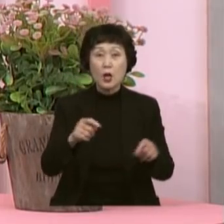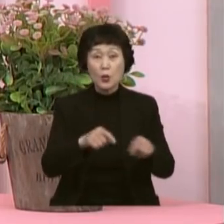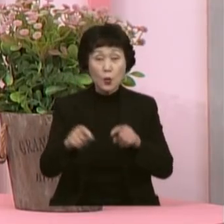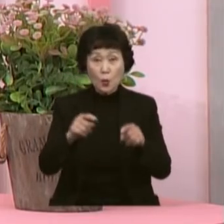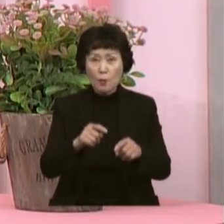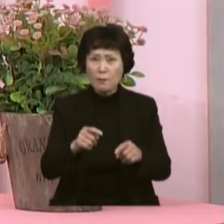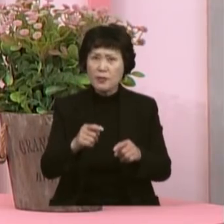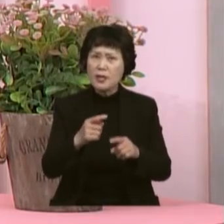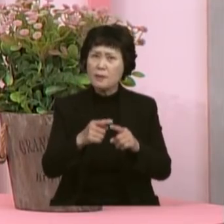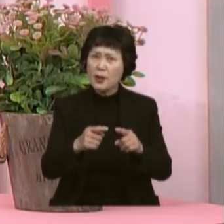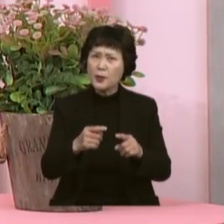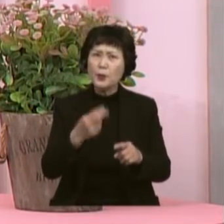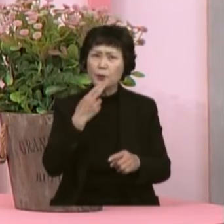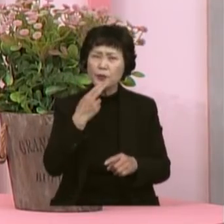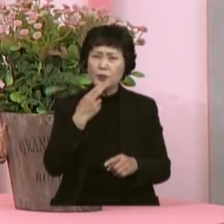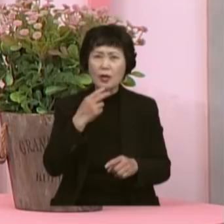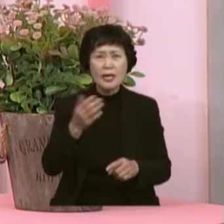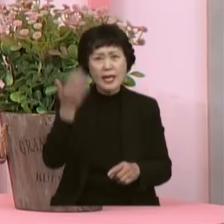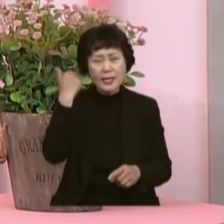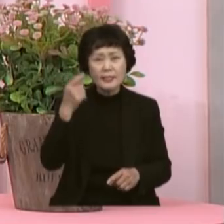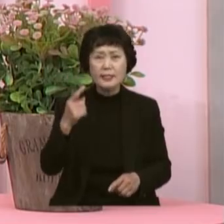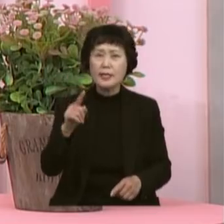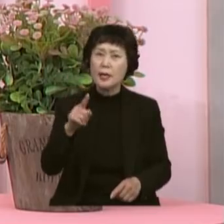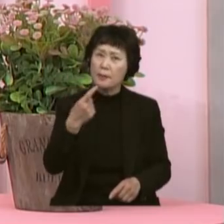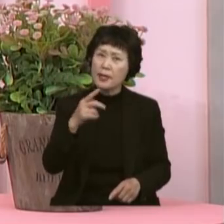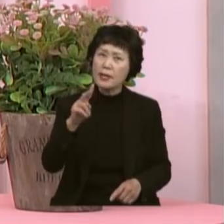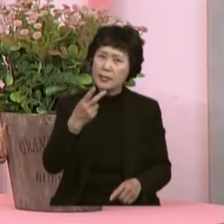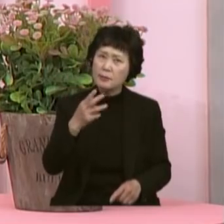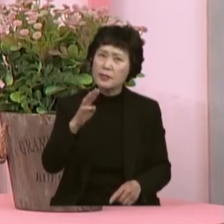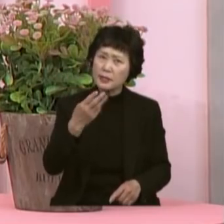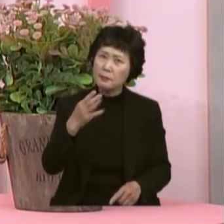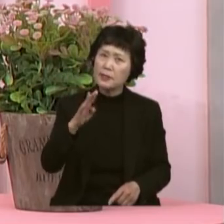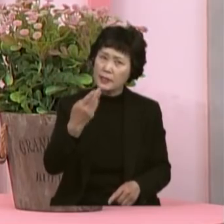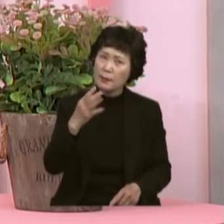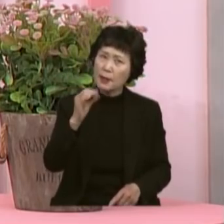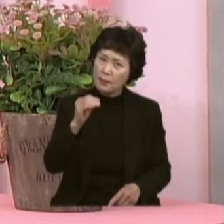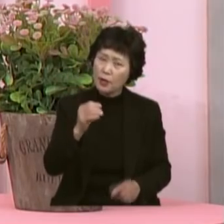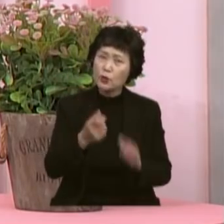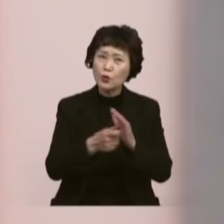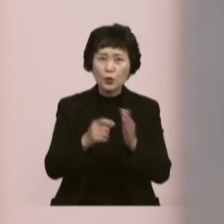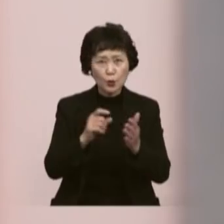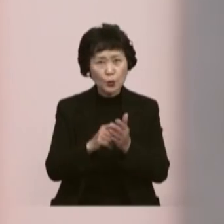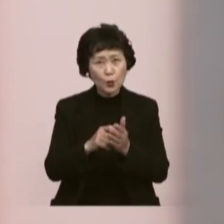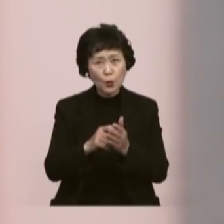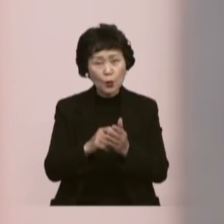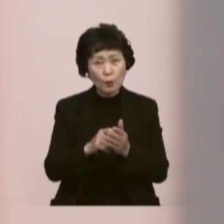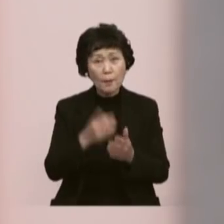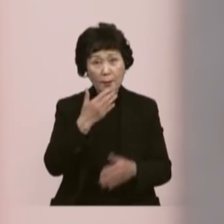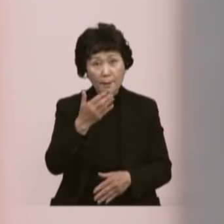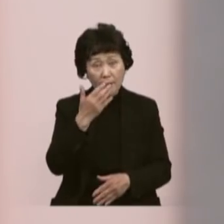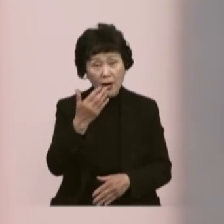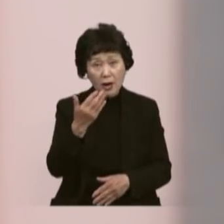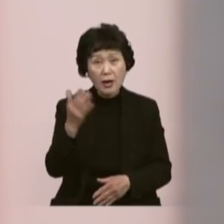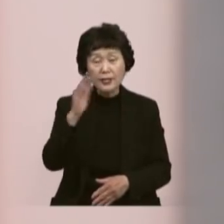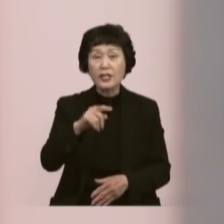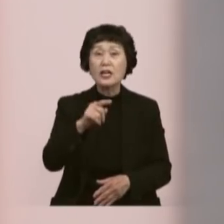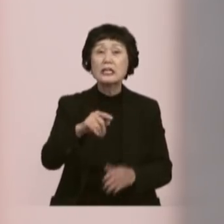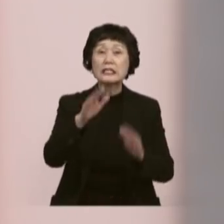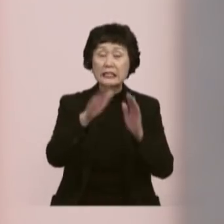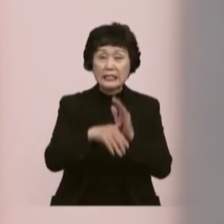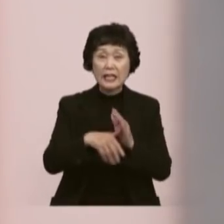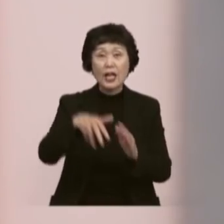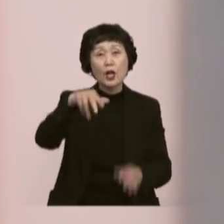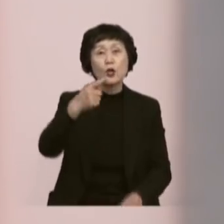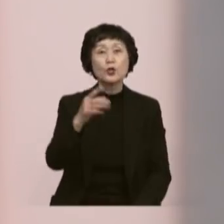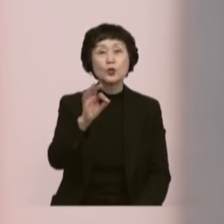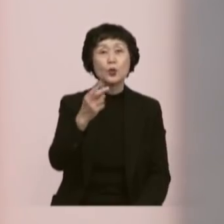보통 복음성가가 뭐 한 1,200만 원, 300만 원, 400만 원 안 들인다는데 그때 그 지구 레코드사가 어디서 조용필 씨가